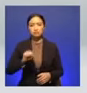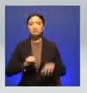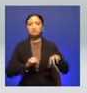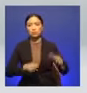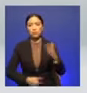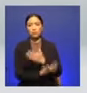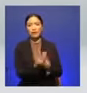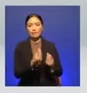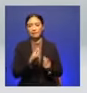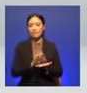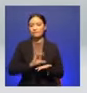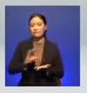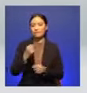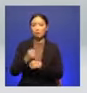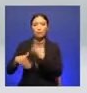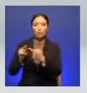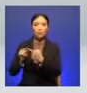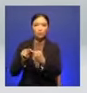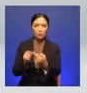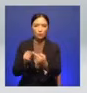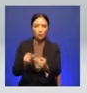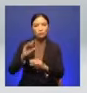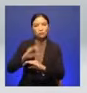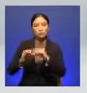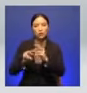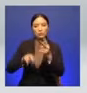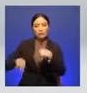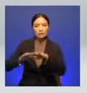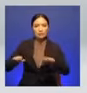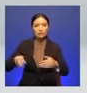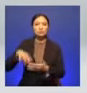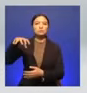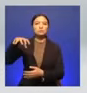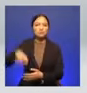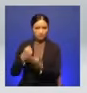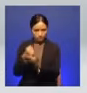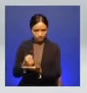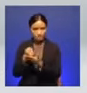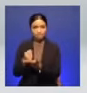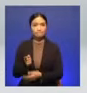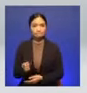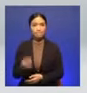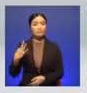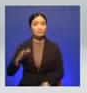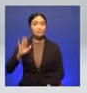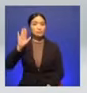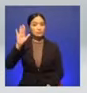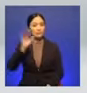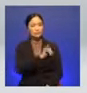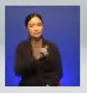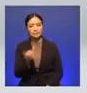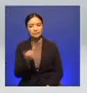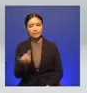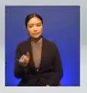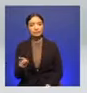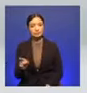มาต่อเนื่องนะครับทำมาต่อเนื่องพอเราลงไปทำโดยลักษณะให้อาสาสมัครเนี่ยเข้าไปแล้วเราเริ่ม